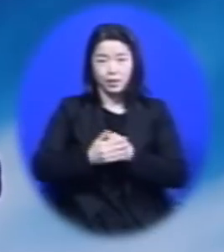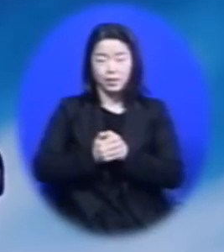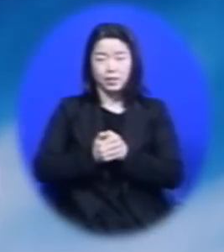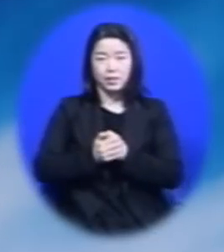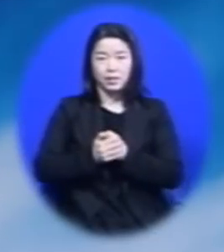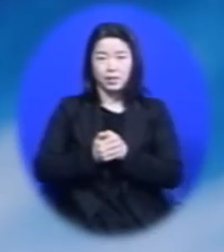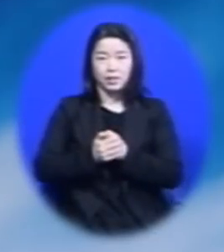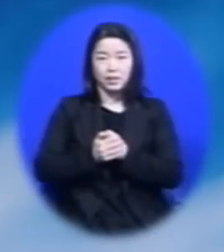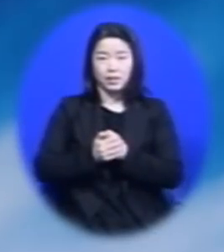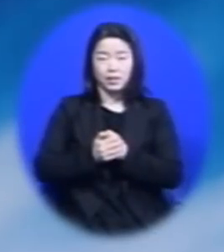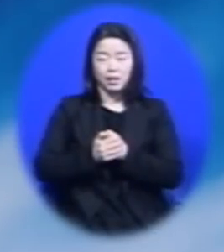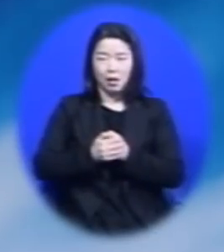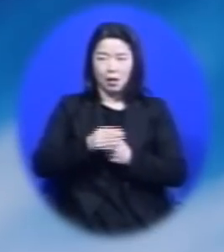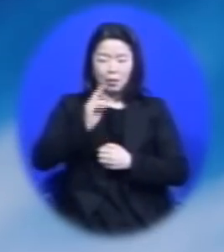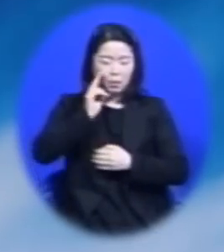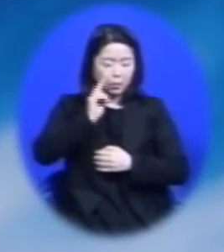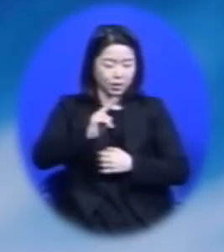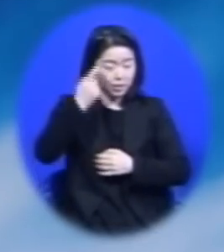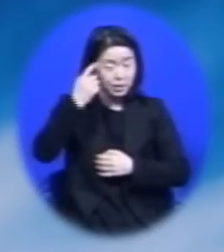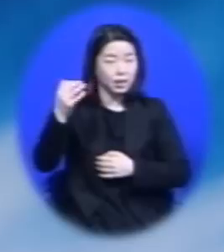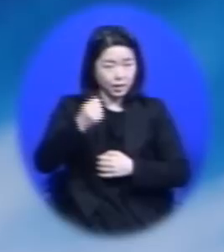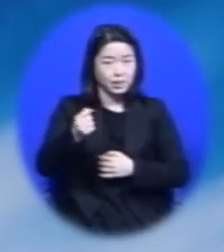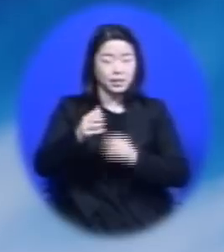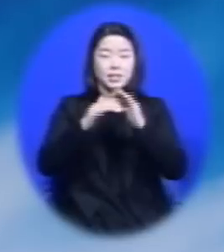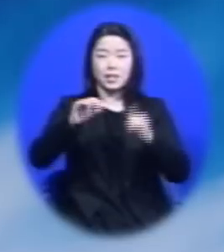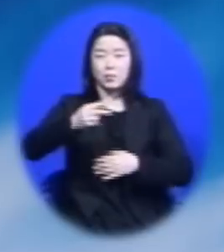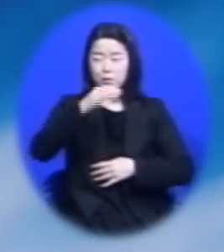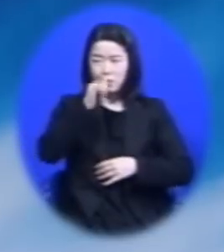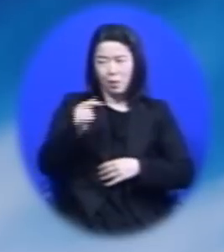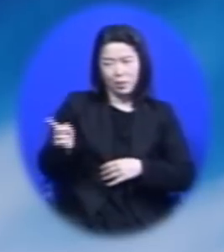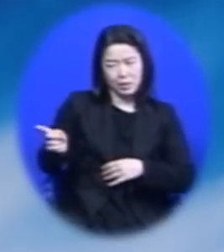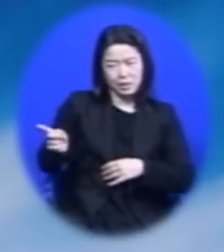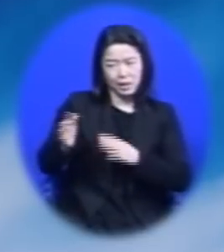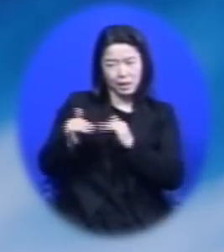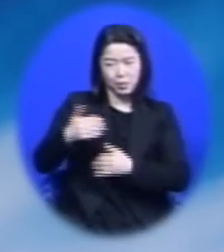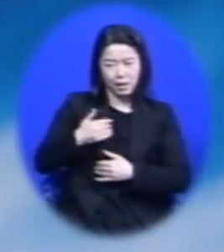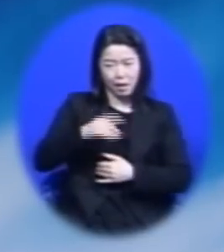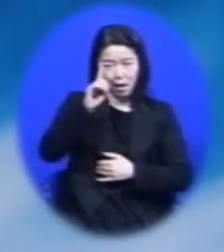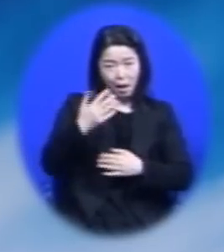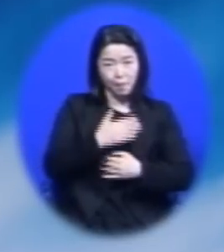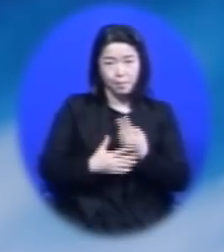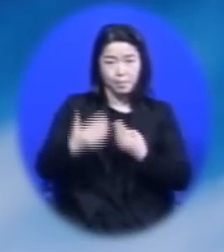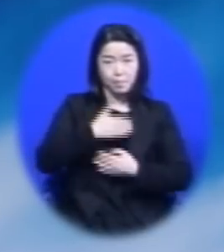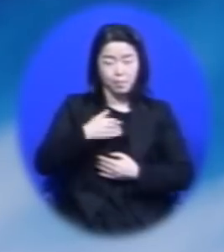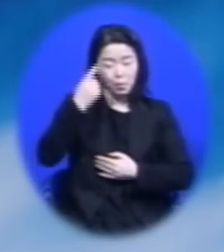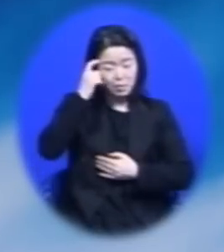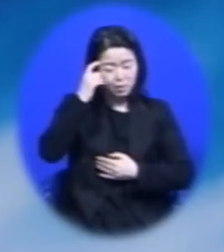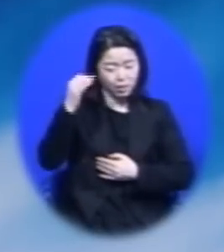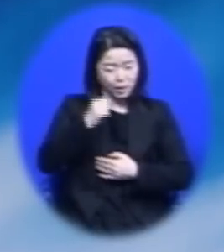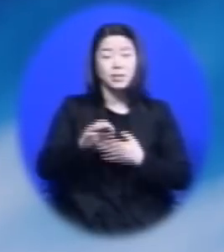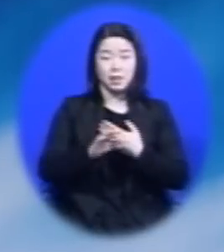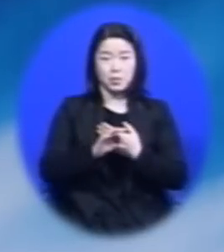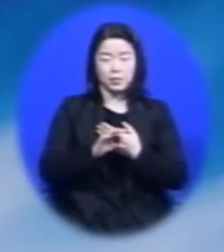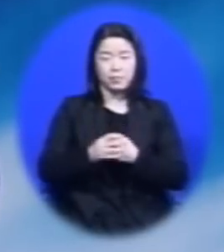느껴지십니까 끔찍하게 느끼는 분도 있으실 겁니다네이 사람하고 내가 한 몸이야 이런 생각이 든다면